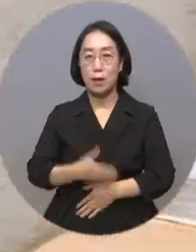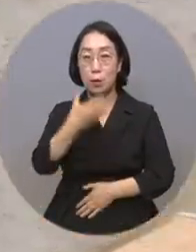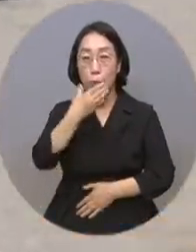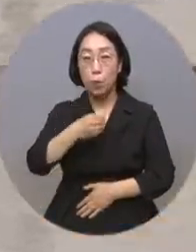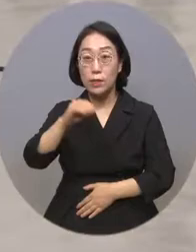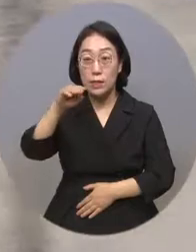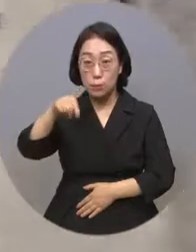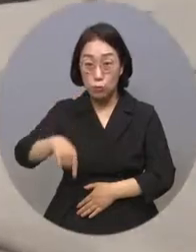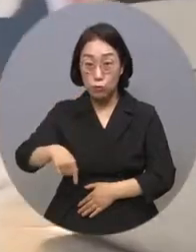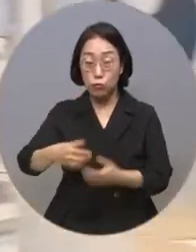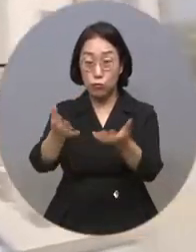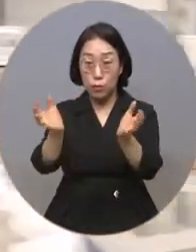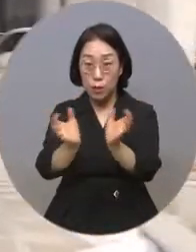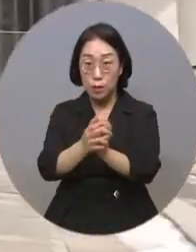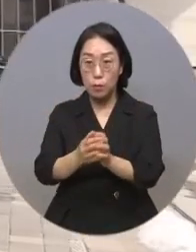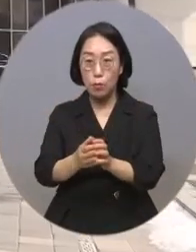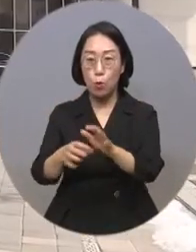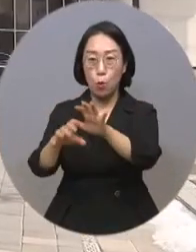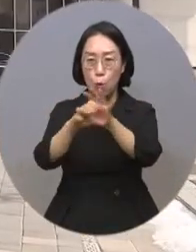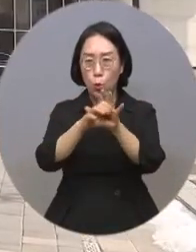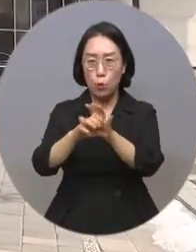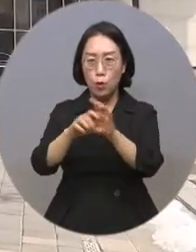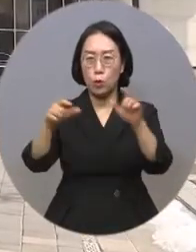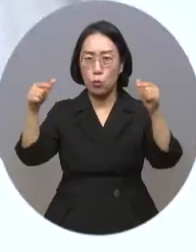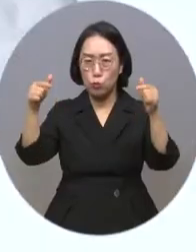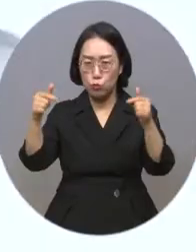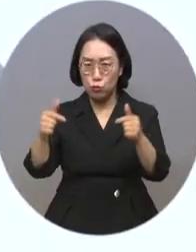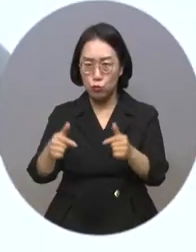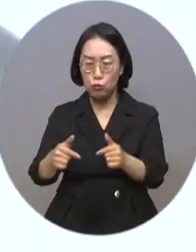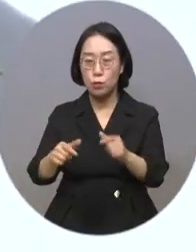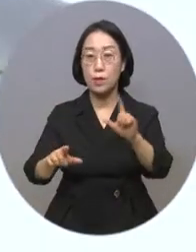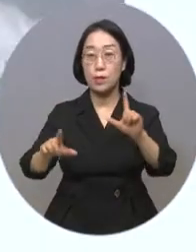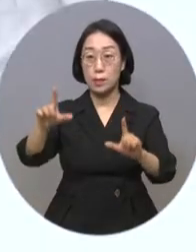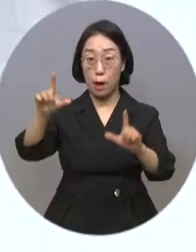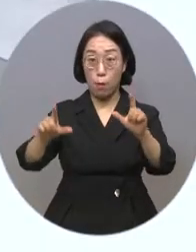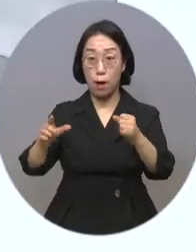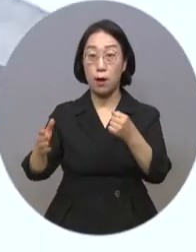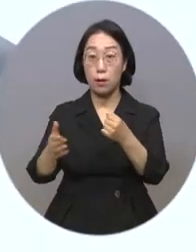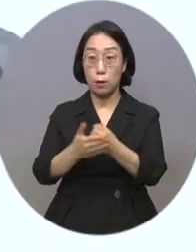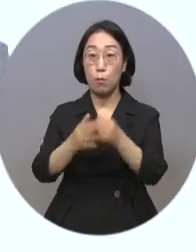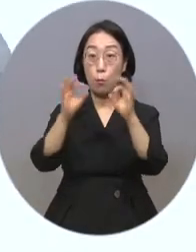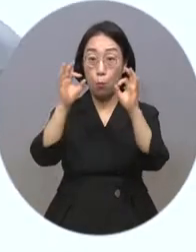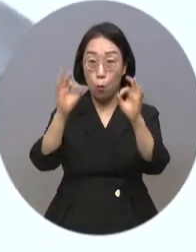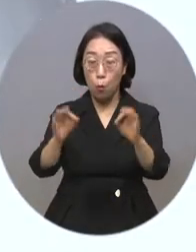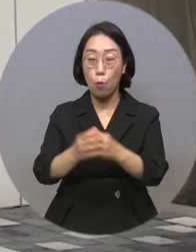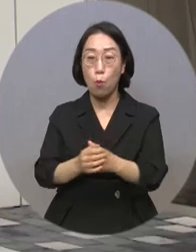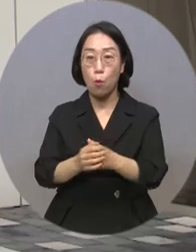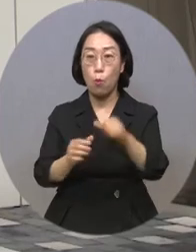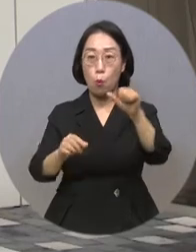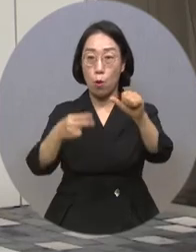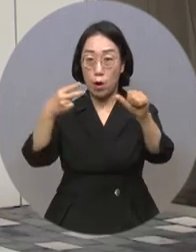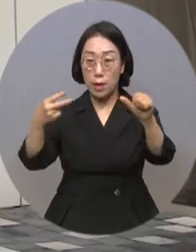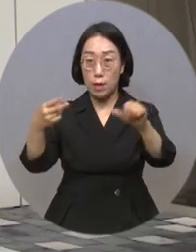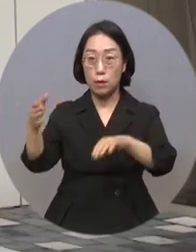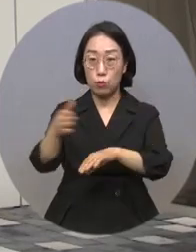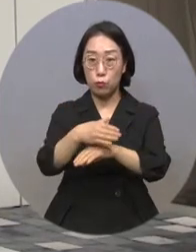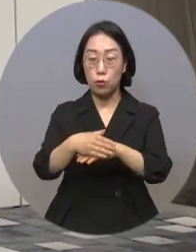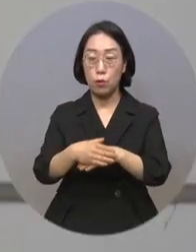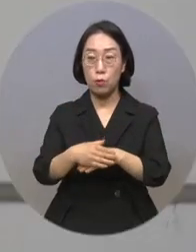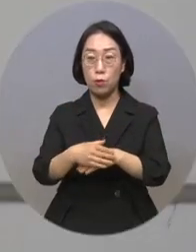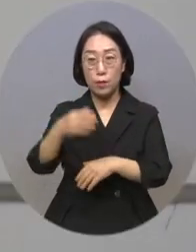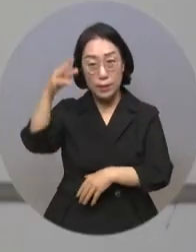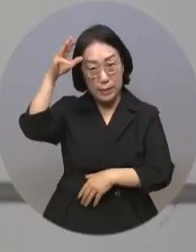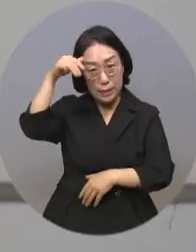보건복지부는 최근 코로나19 유행 감소와 사회적 거리두기 조정 등을 고려해 이번 달 2일부터